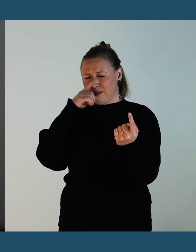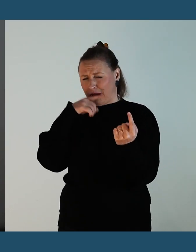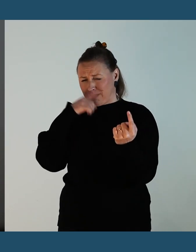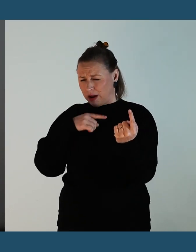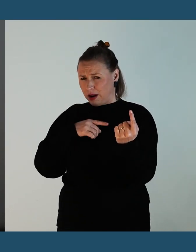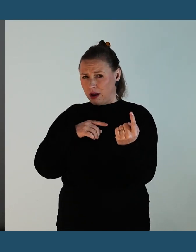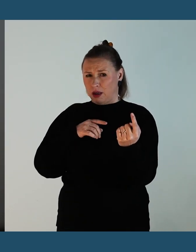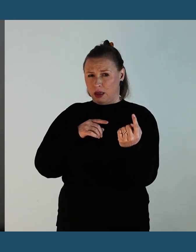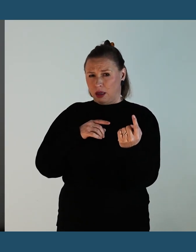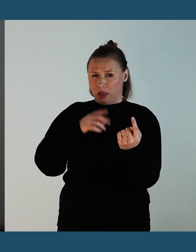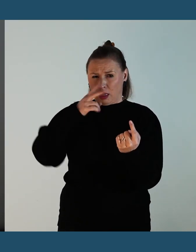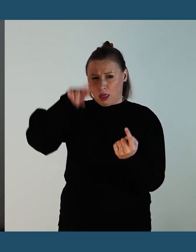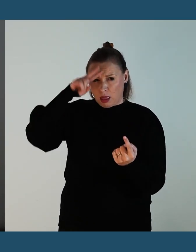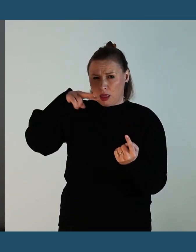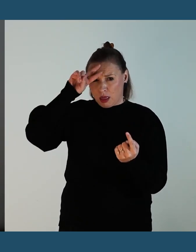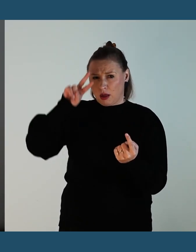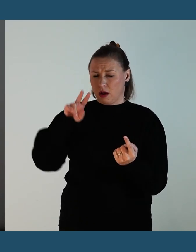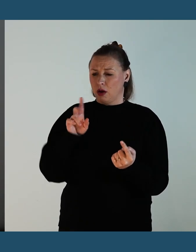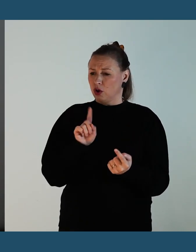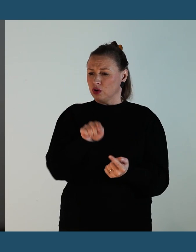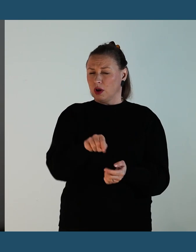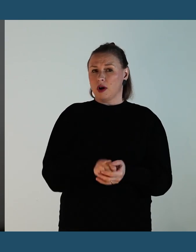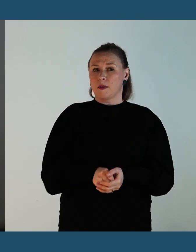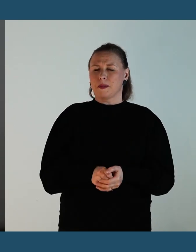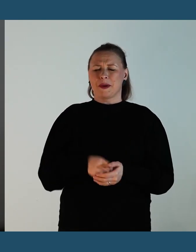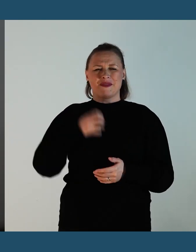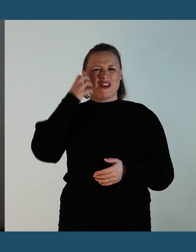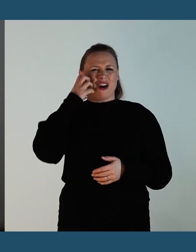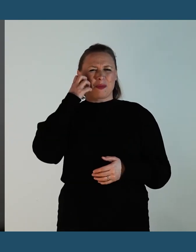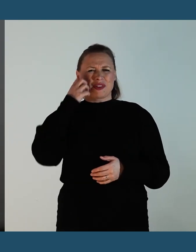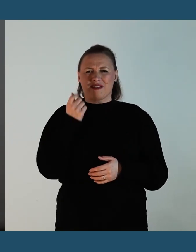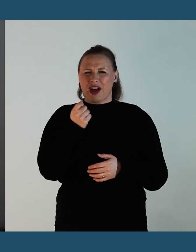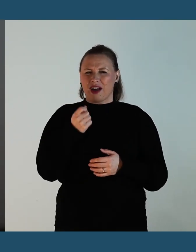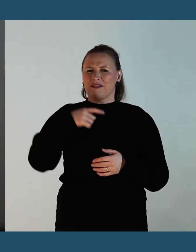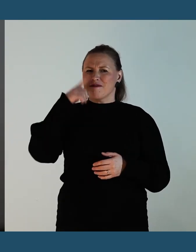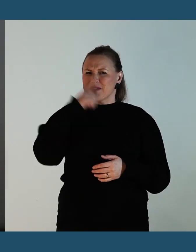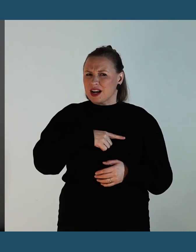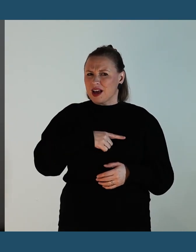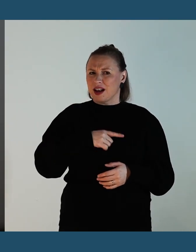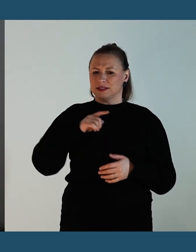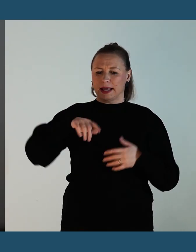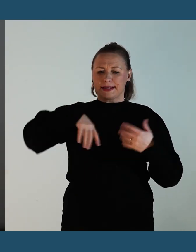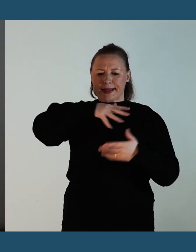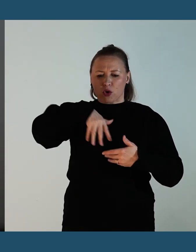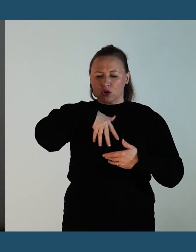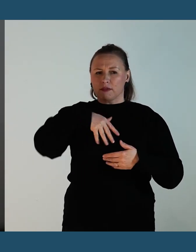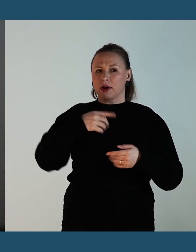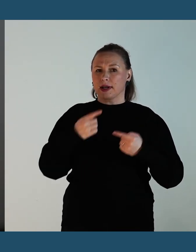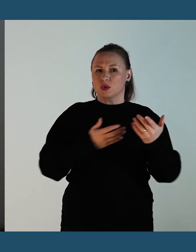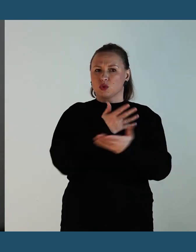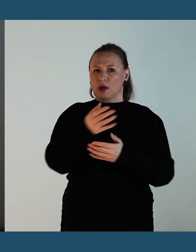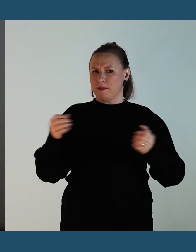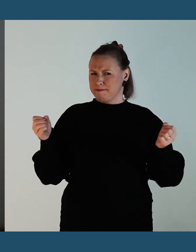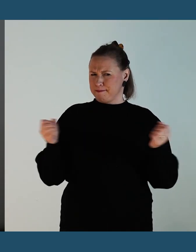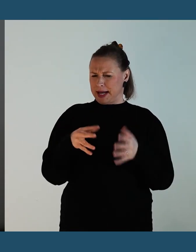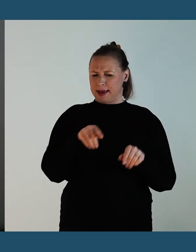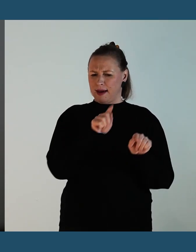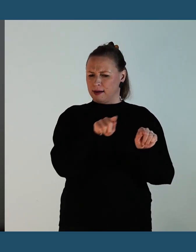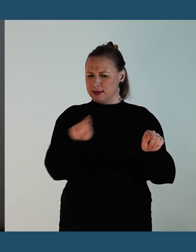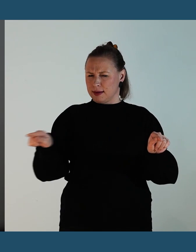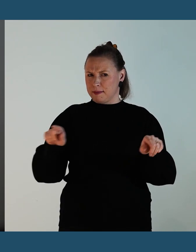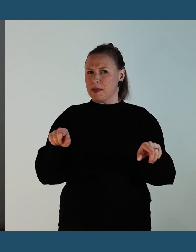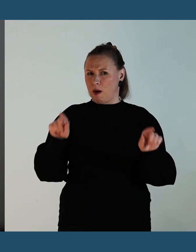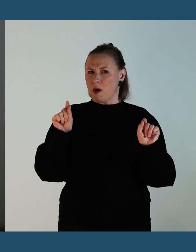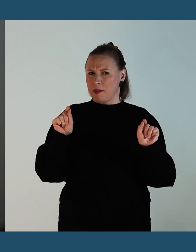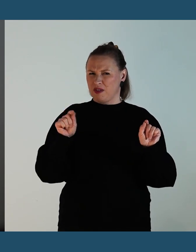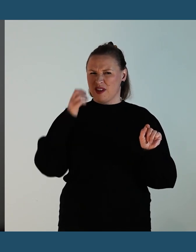Tästä on minua harmittanut myös se, että ehkä tästä on käyty aika sellaista sekoittavaa ja virheellistä keskustelua myös mediassa, että missä tässä oikeastaan on kyse. Ja sitten kun tämä on